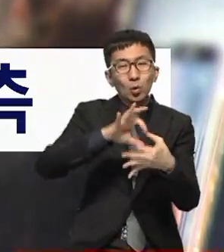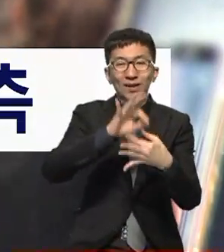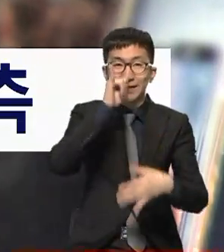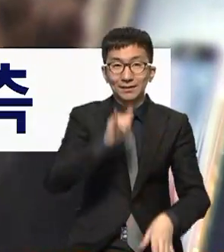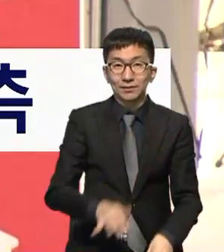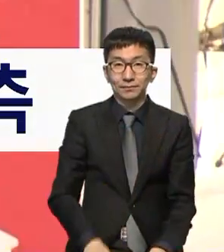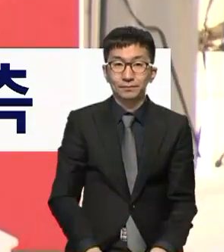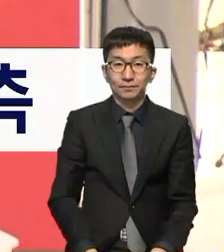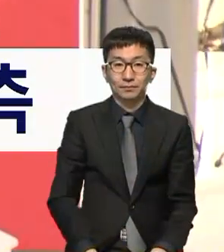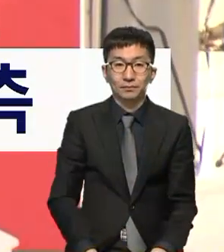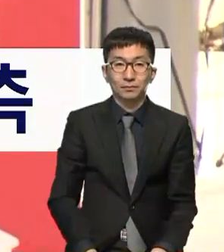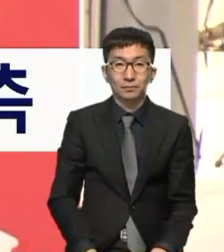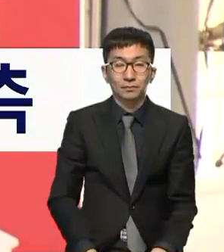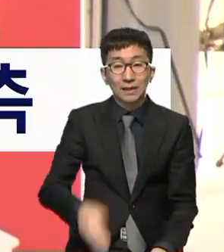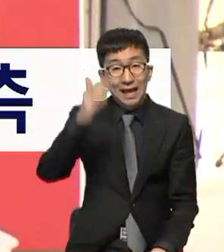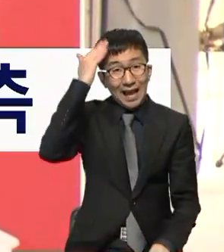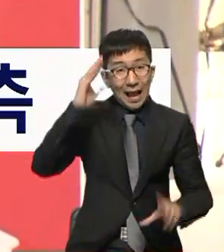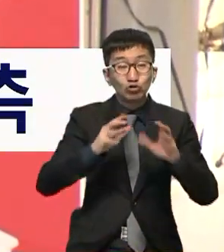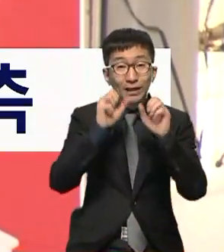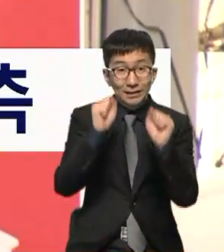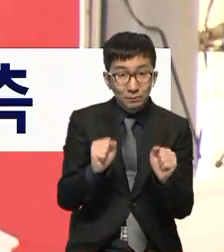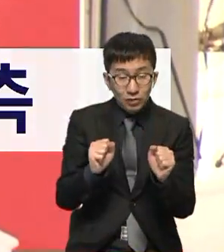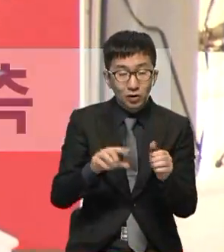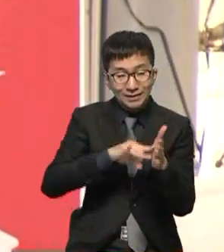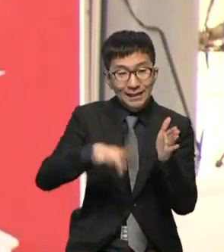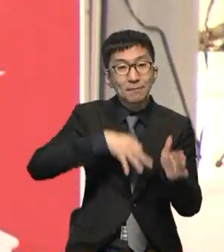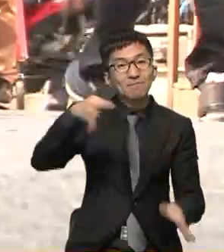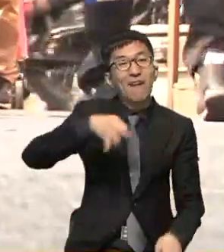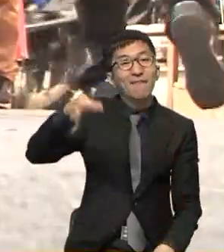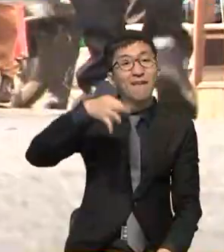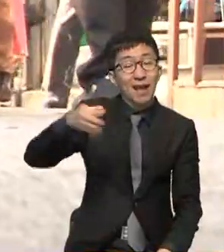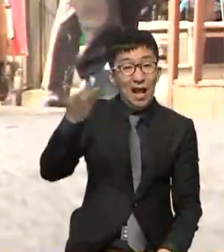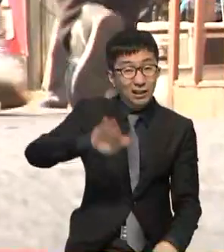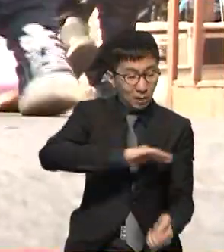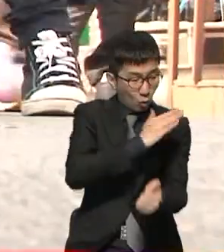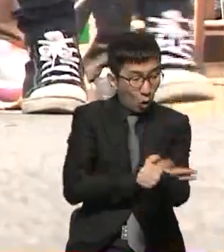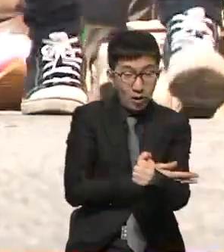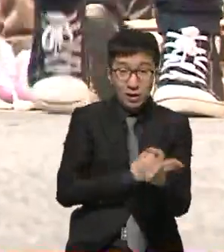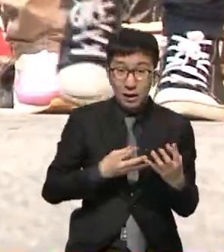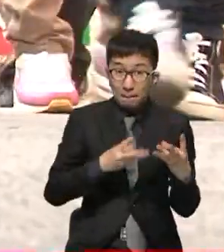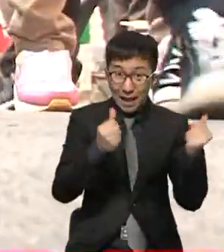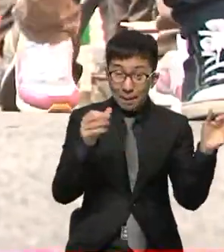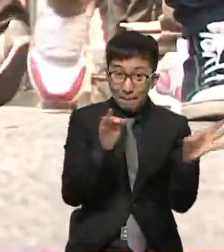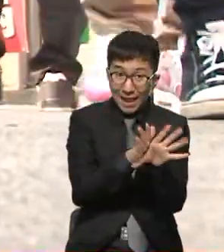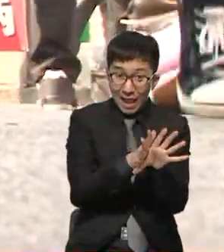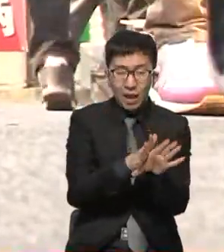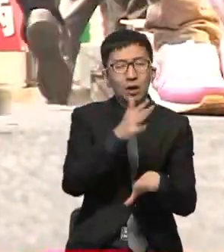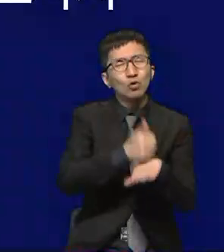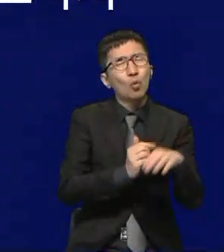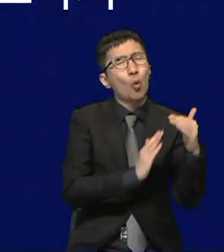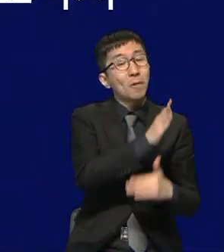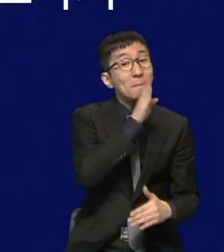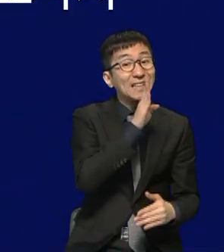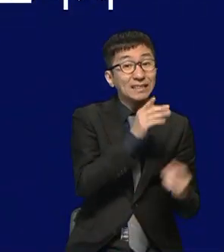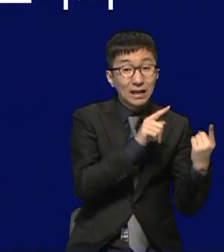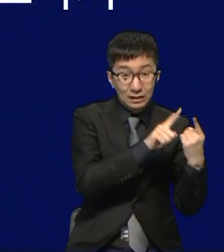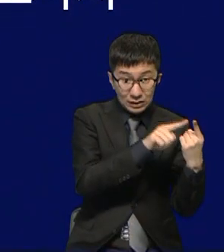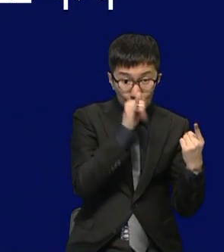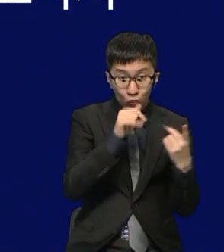영향을 미칩니다. 국내에 체류하며 세금을 내는 이들 권리까지 제한하는 건 과도하다는 지적과